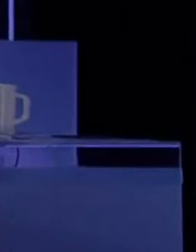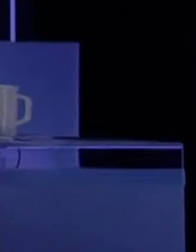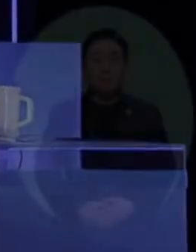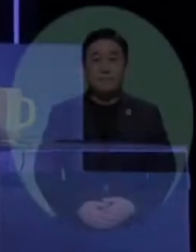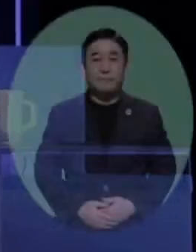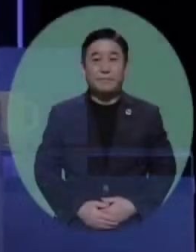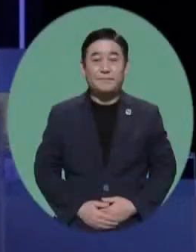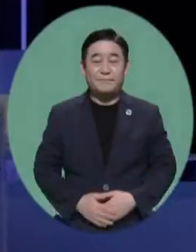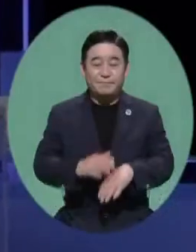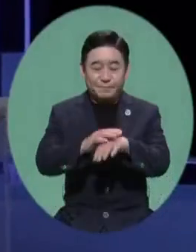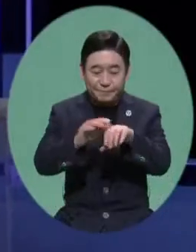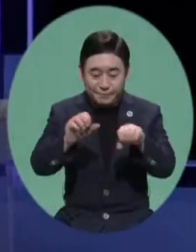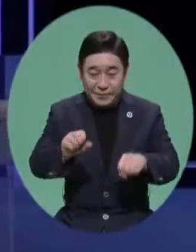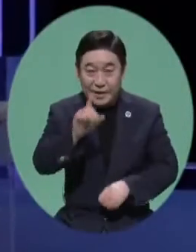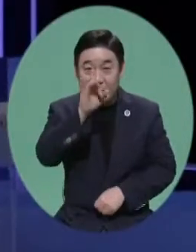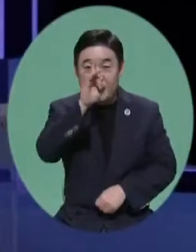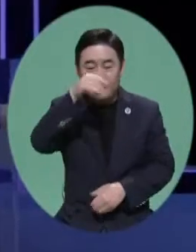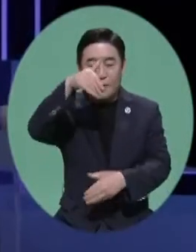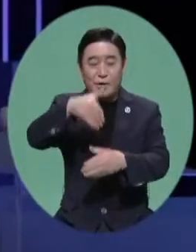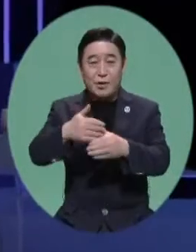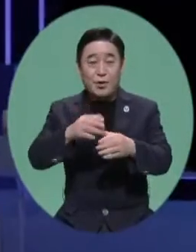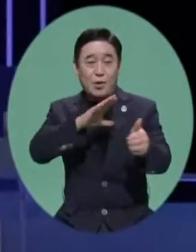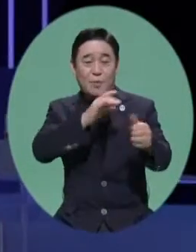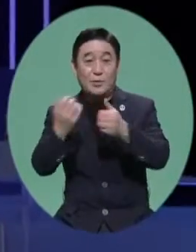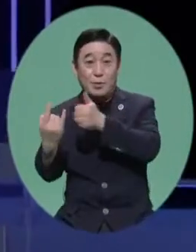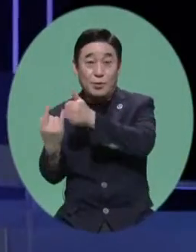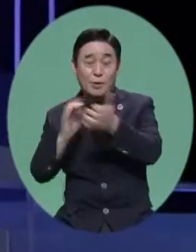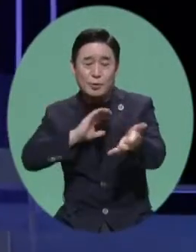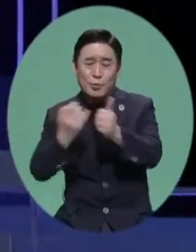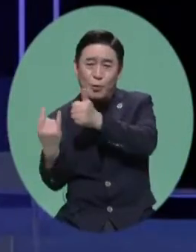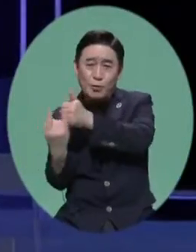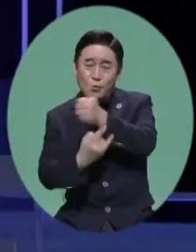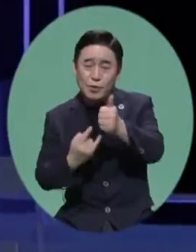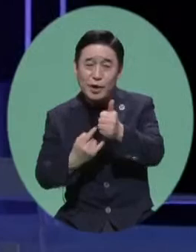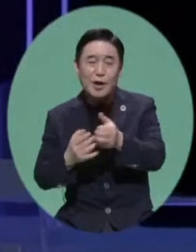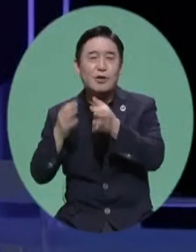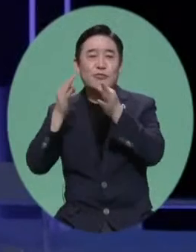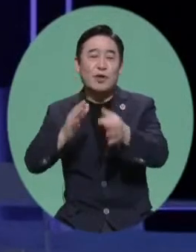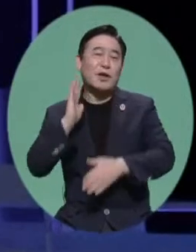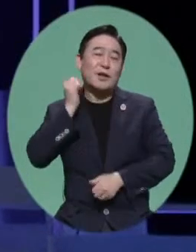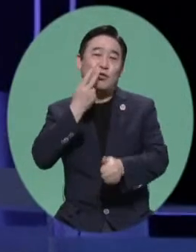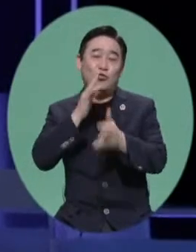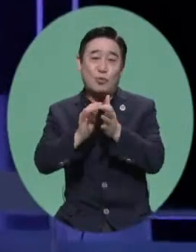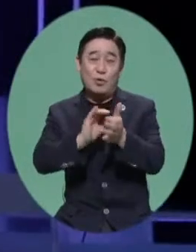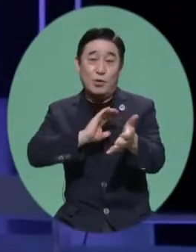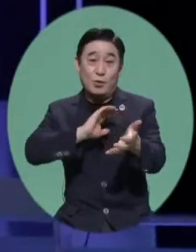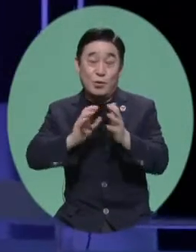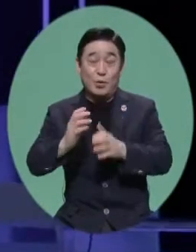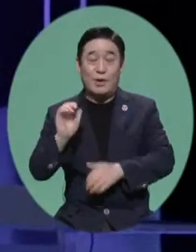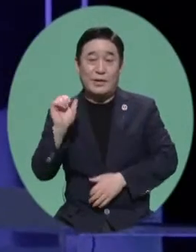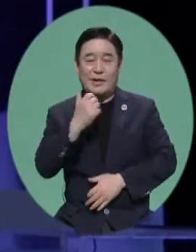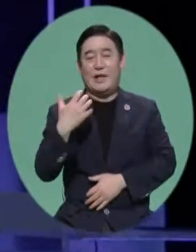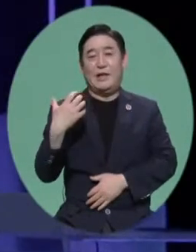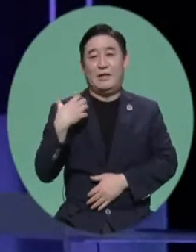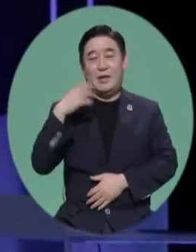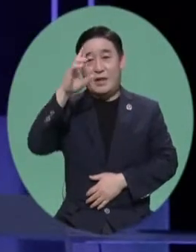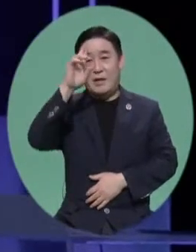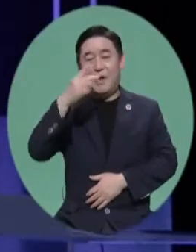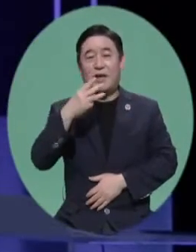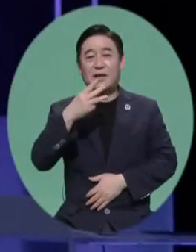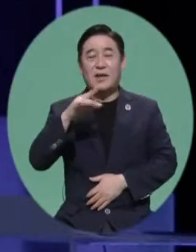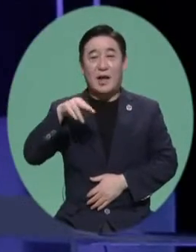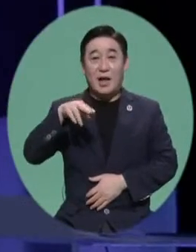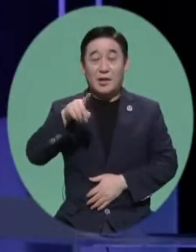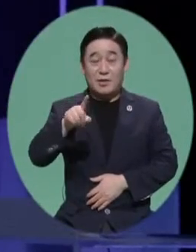은 안녕하십니까 중앙선 도 방송 토로 위원회가 주관하는 제 20대 대통령 선거 후보자 포럼 폐 진행을 맡은 박태성